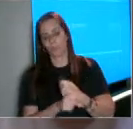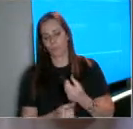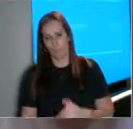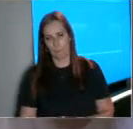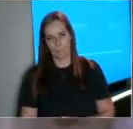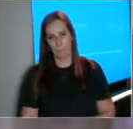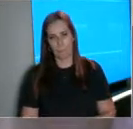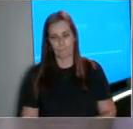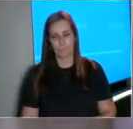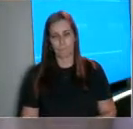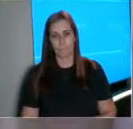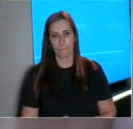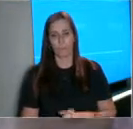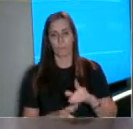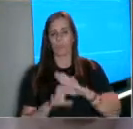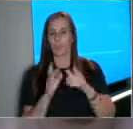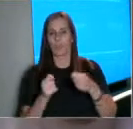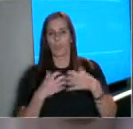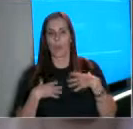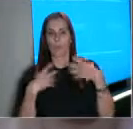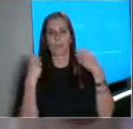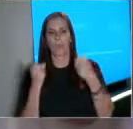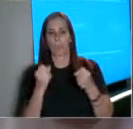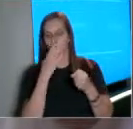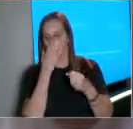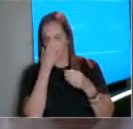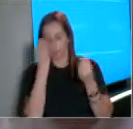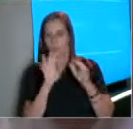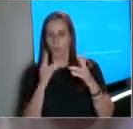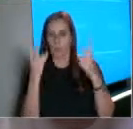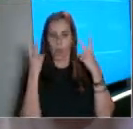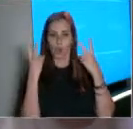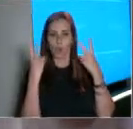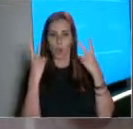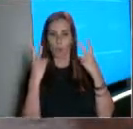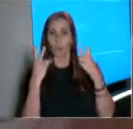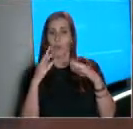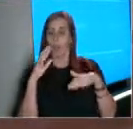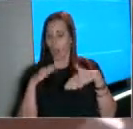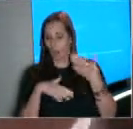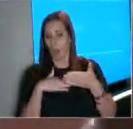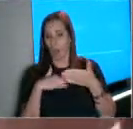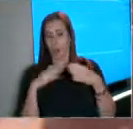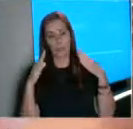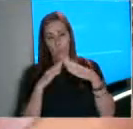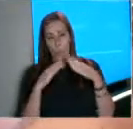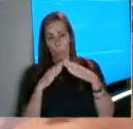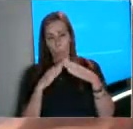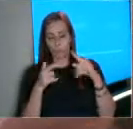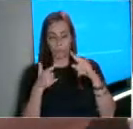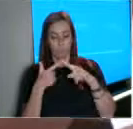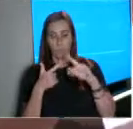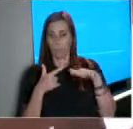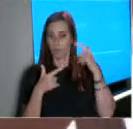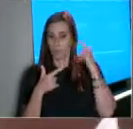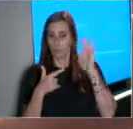צריכה לטפל בו? לדעתי נושא הבריאות הוא נושא מאוד מאוד חשוב. הבא אחריו זה מיד נושא הדיור, ואנחנו כבר